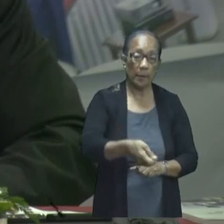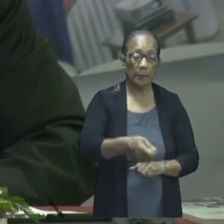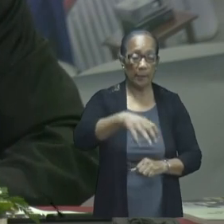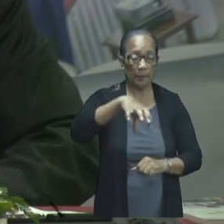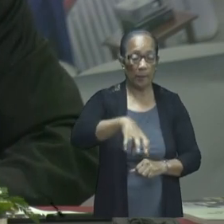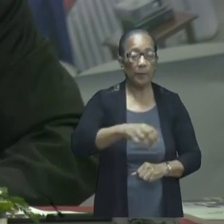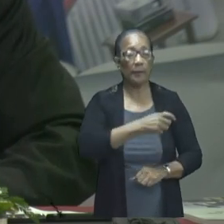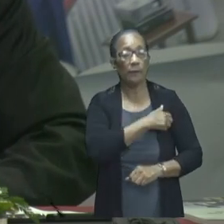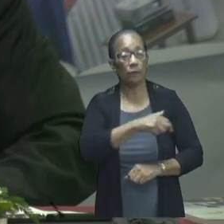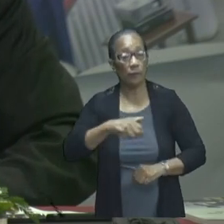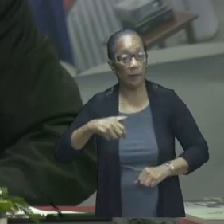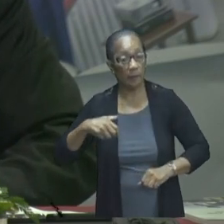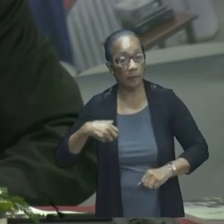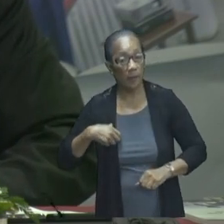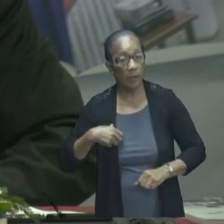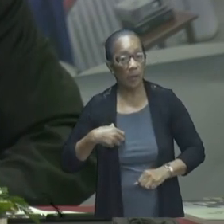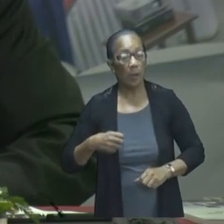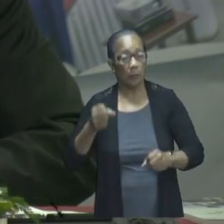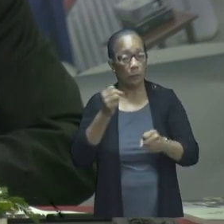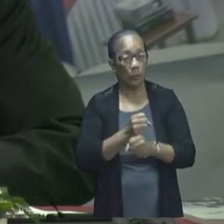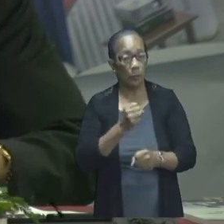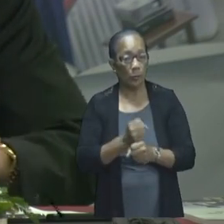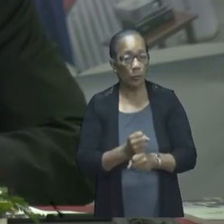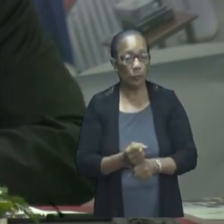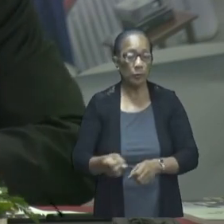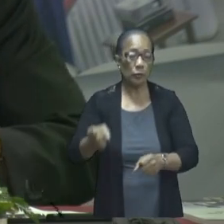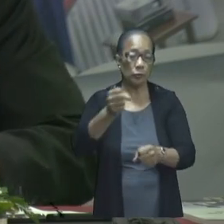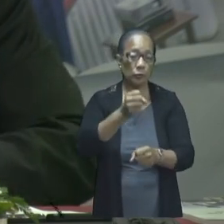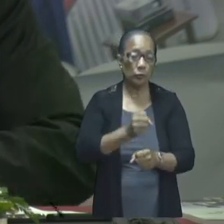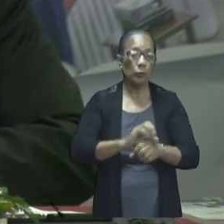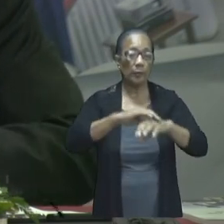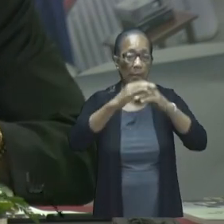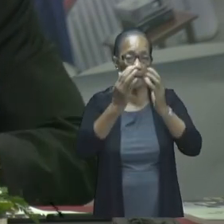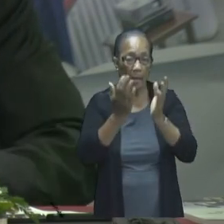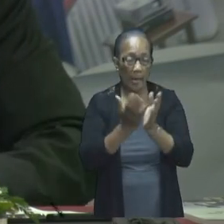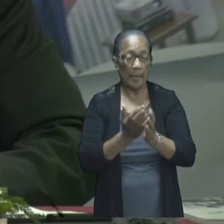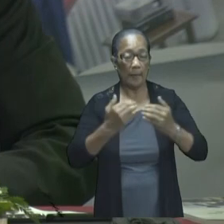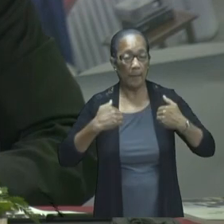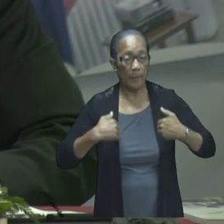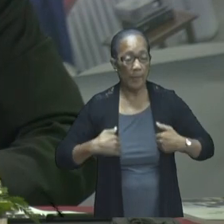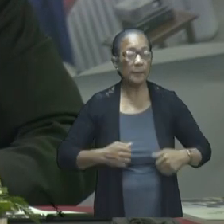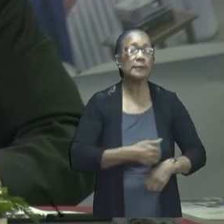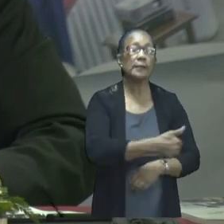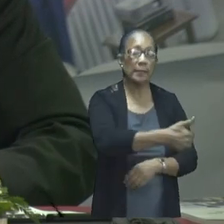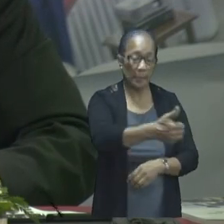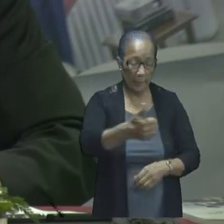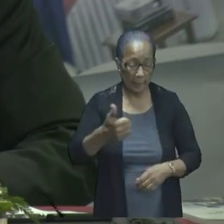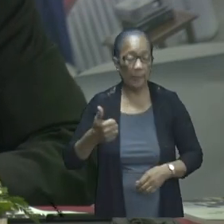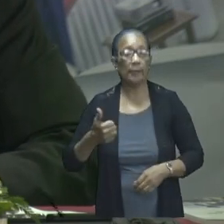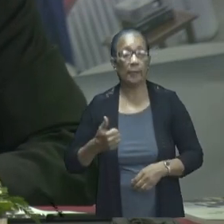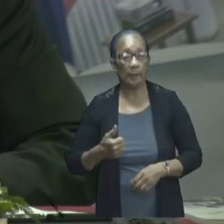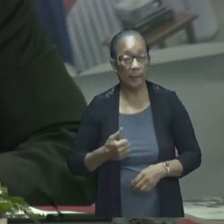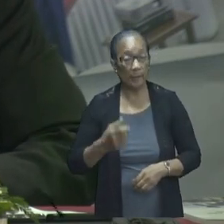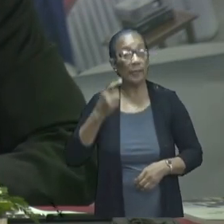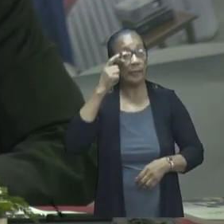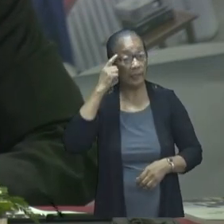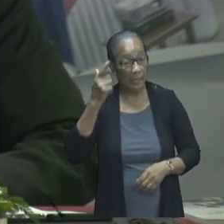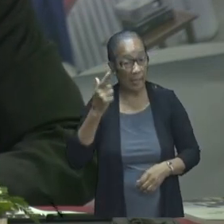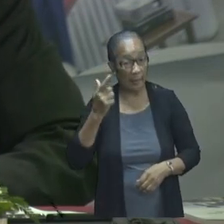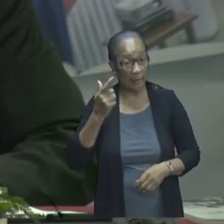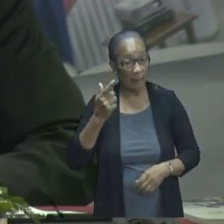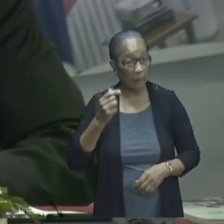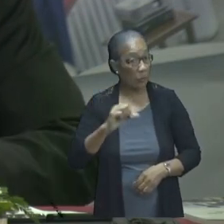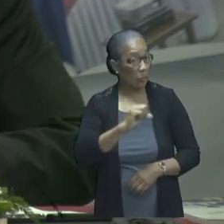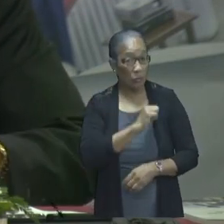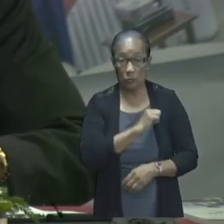hebben beroepsinstituut kabinet president alle burgers alle instituten iedereen die mee dat er onrecht aan hun gedaan is en